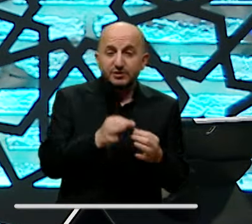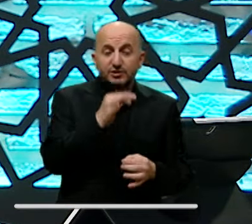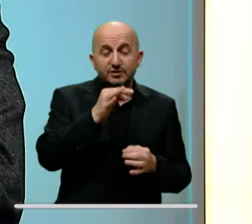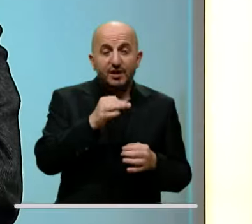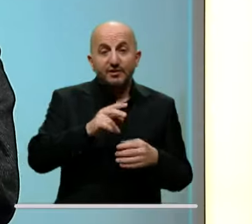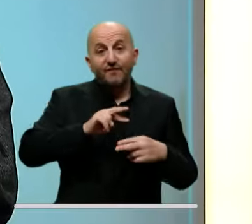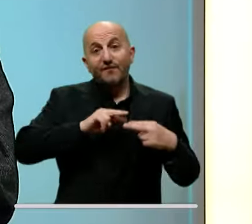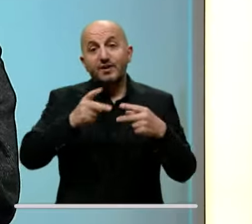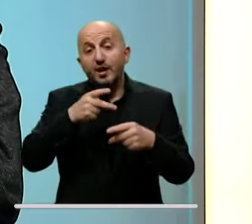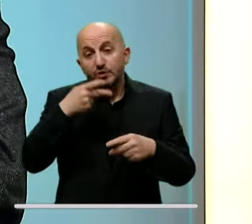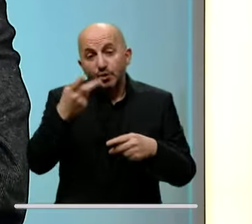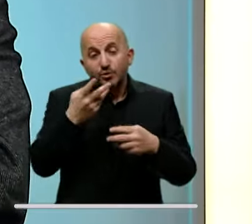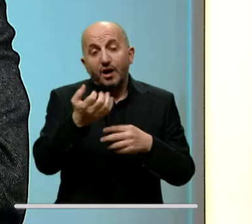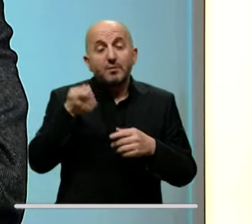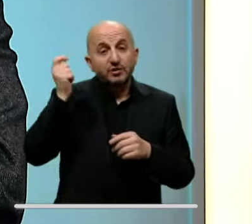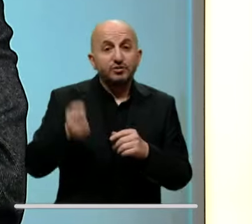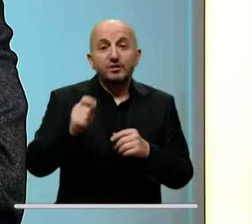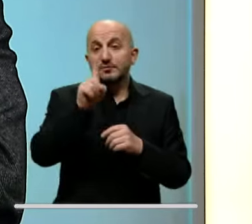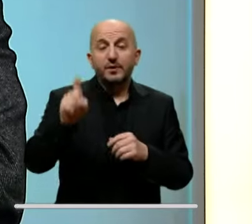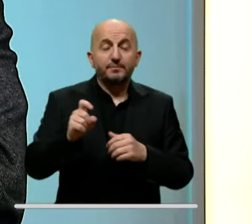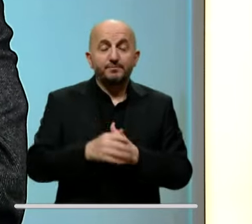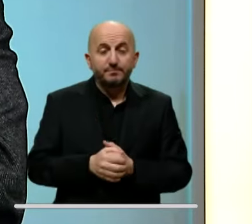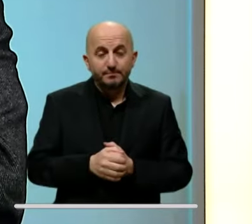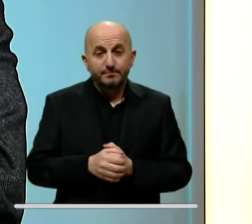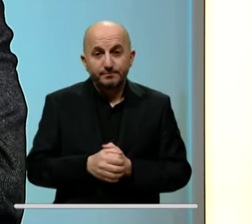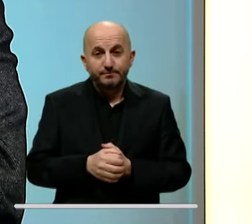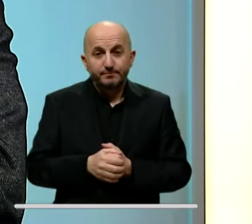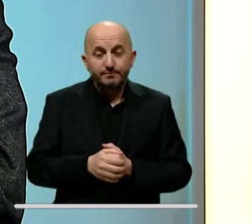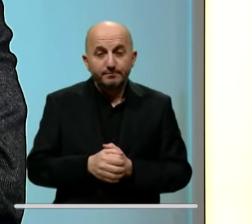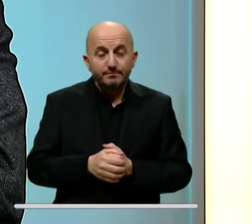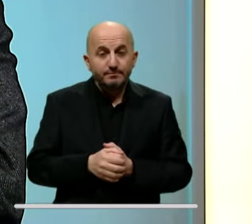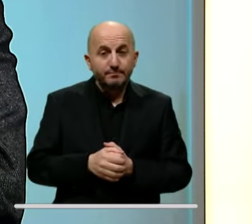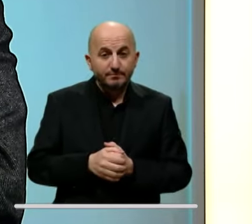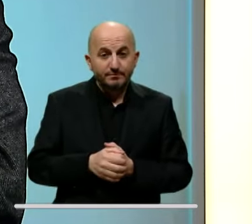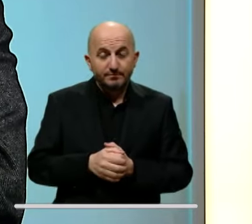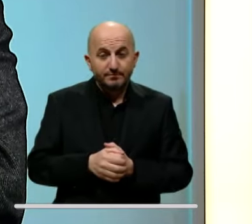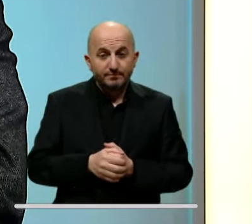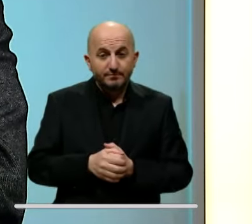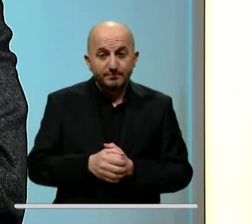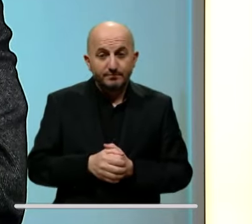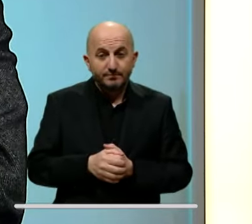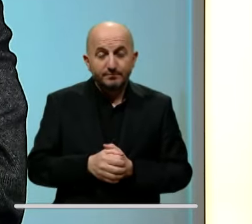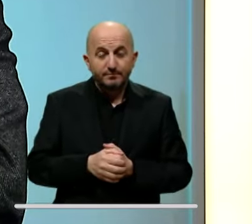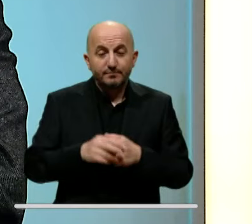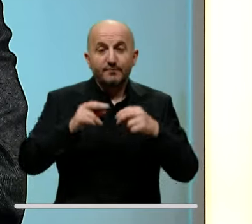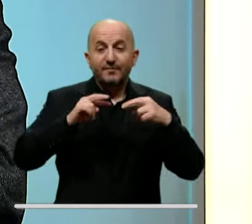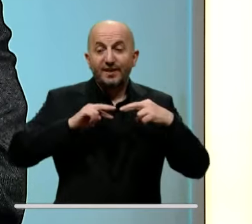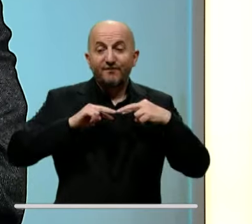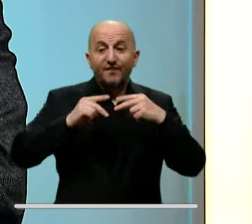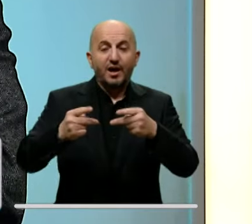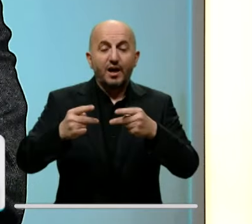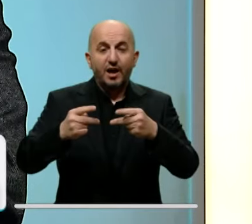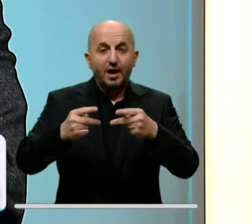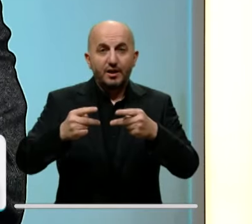şart mı şimdi Eee vekalet Eee yani eee hac için bedel olarak